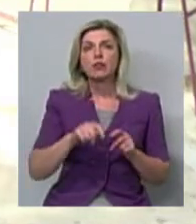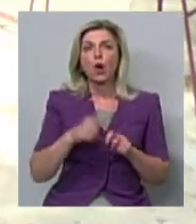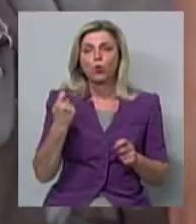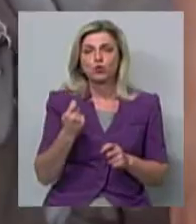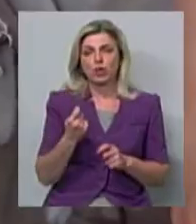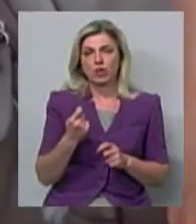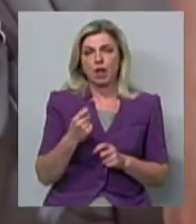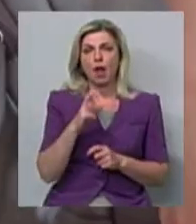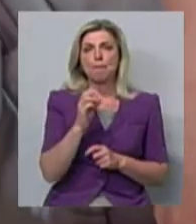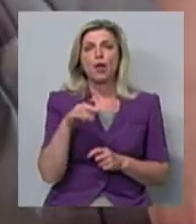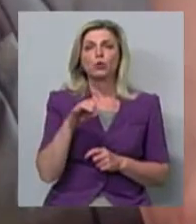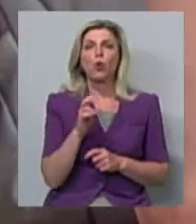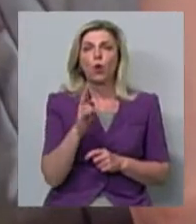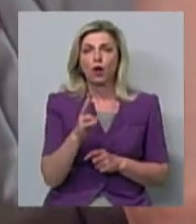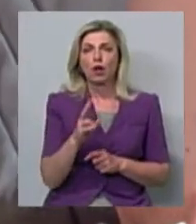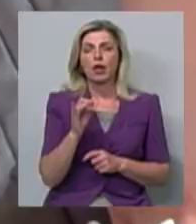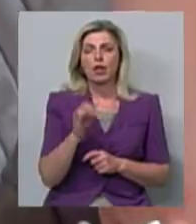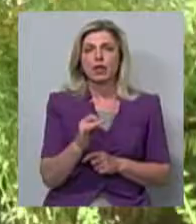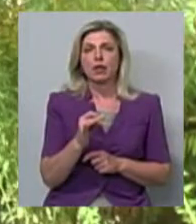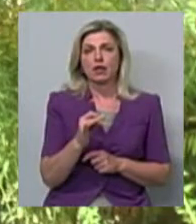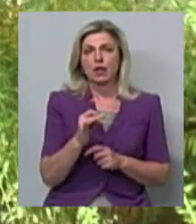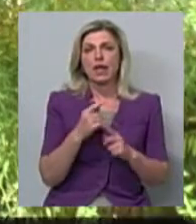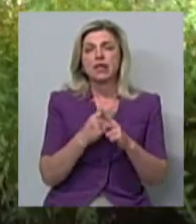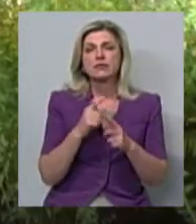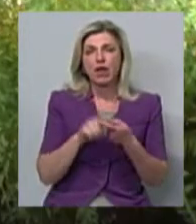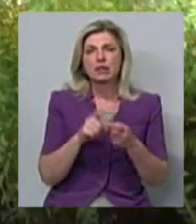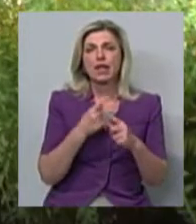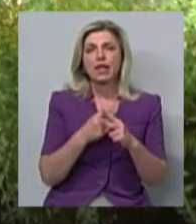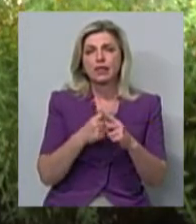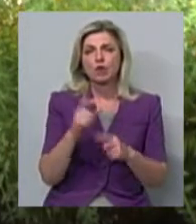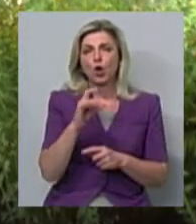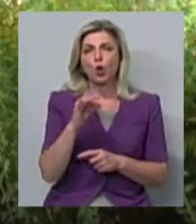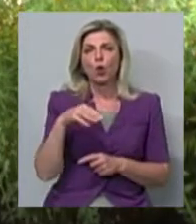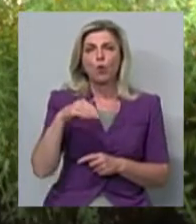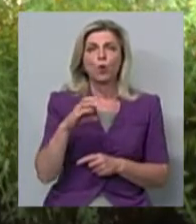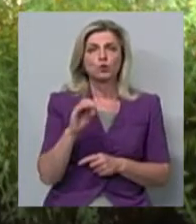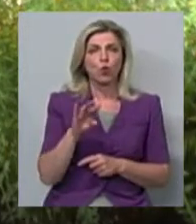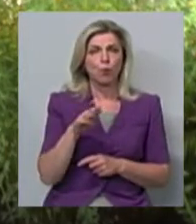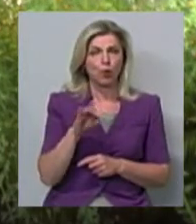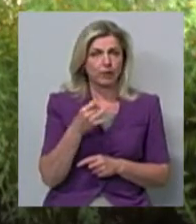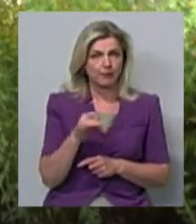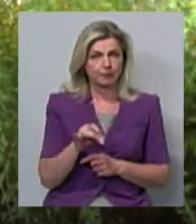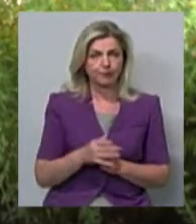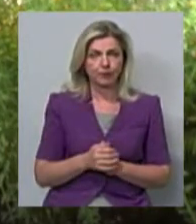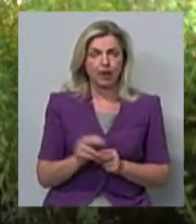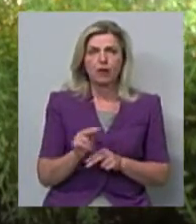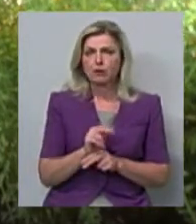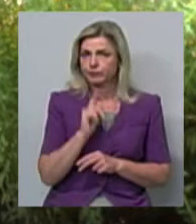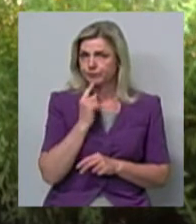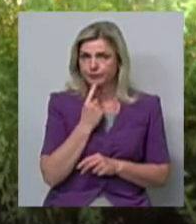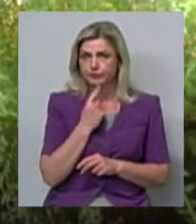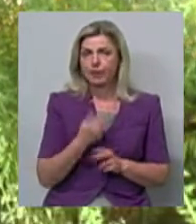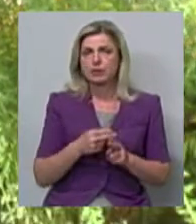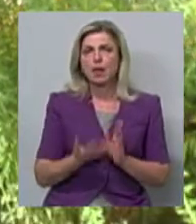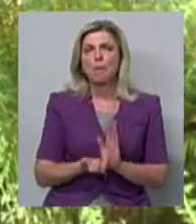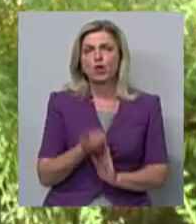білка дистрофіна, генетично щепленим з ікс-хромосомою. Воно дуже складно. Вона дуже важко лікується. В основному це підтримуюча